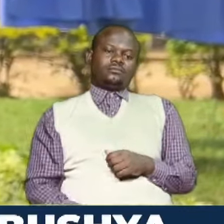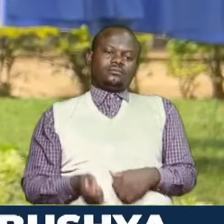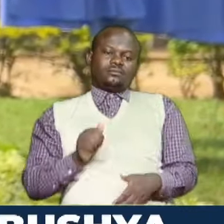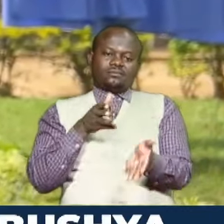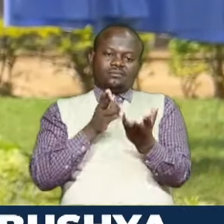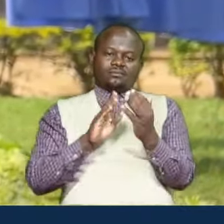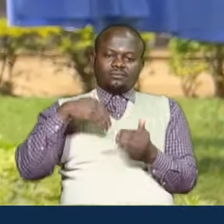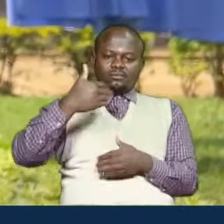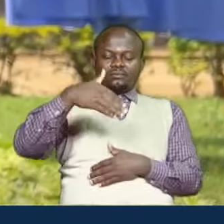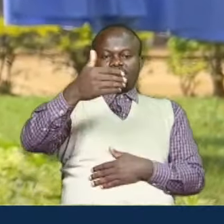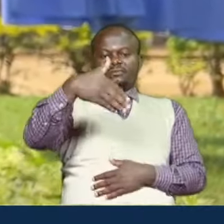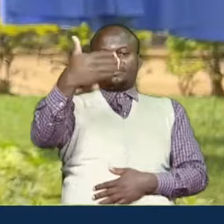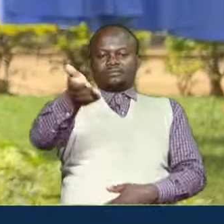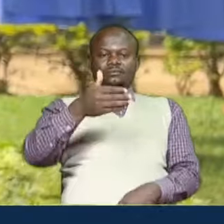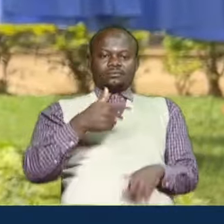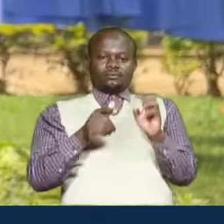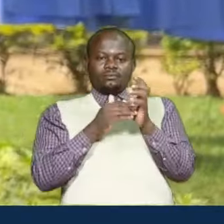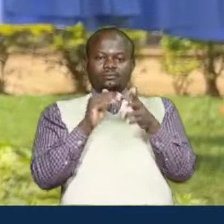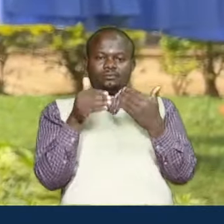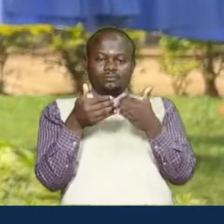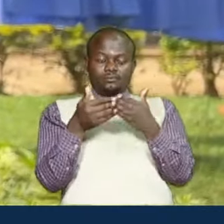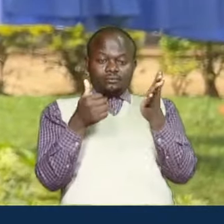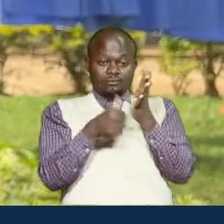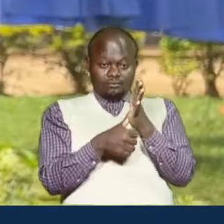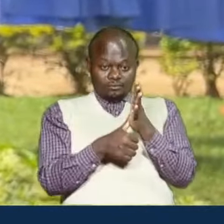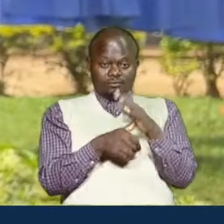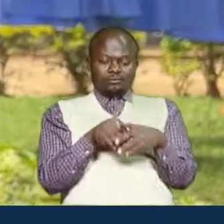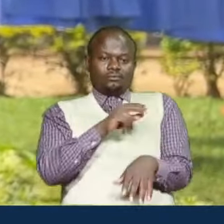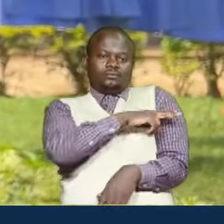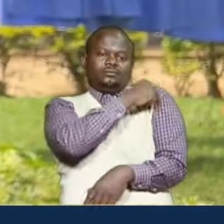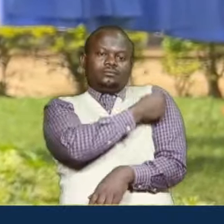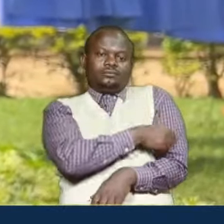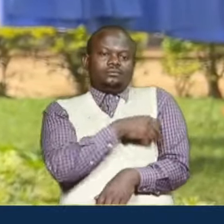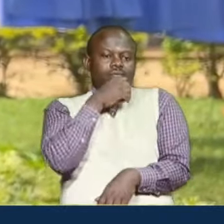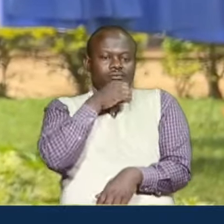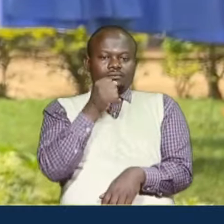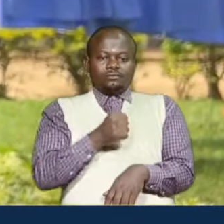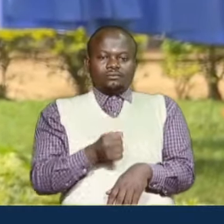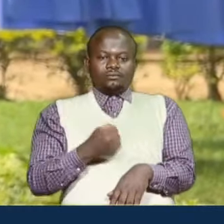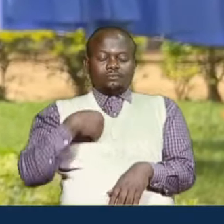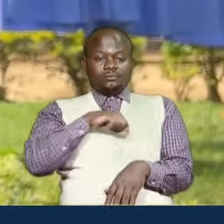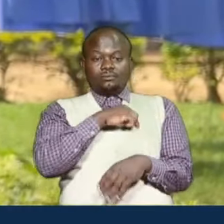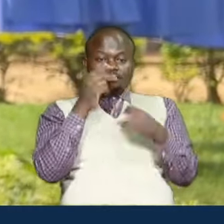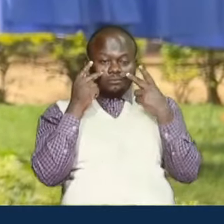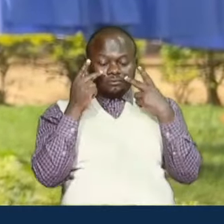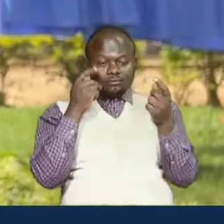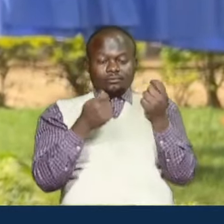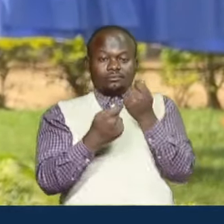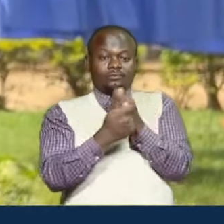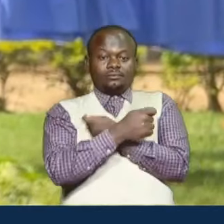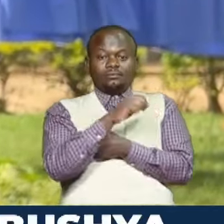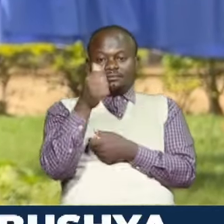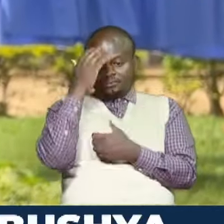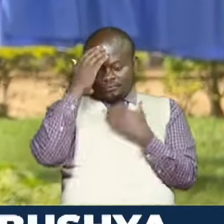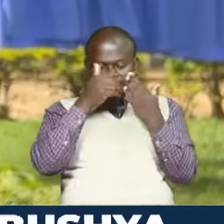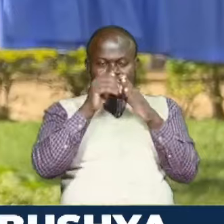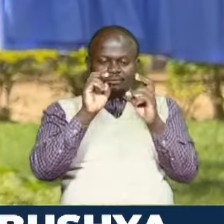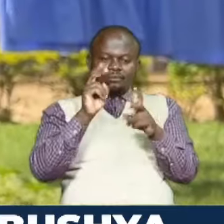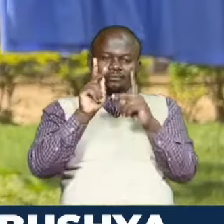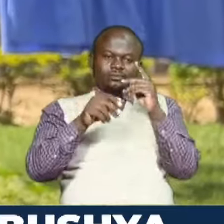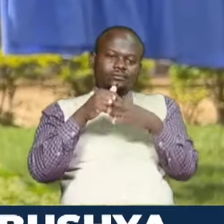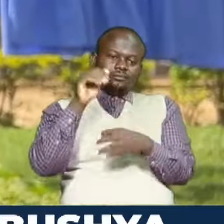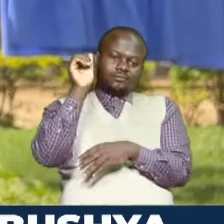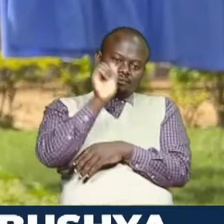umunsi ku munsi, ariko ikibazo ni ibitaro bishaje. Tubona baduhindurira ibindi bitaro kuko abantu bari kurushaho kuba